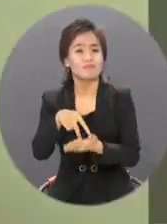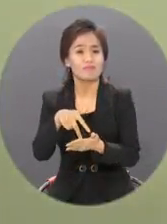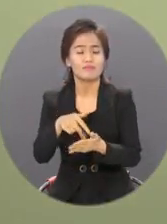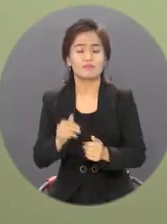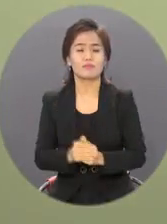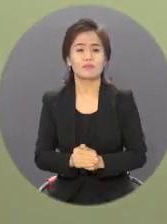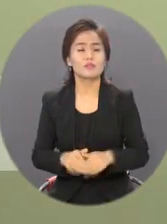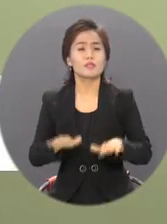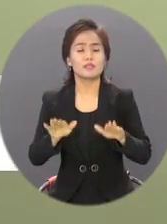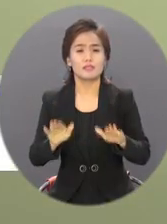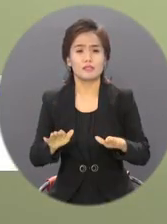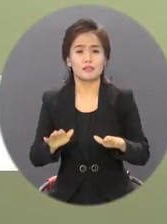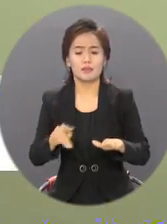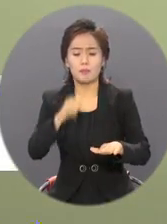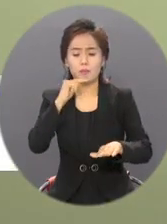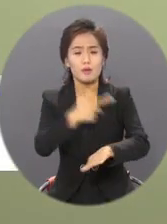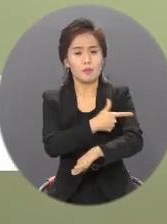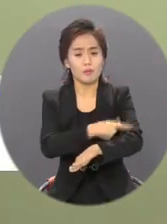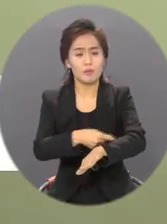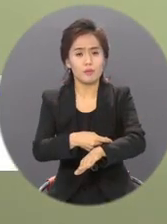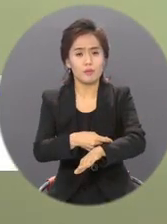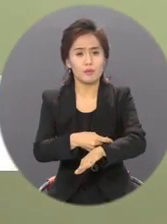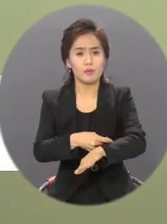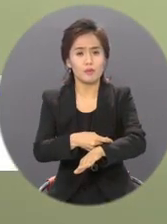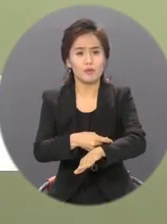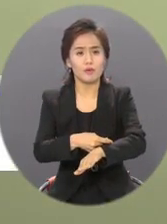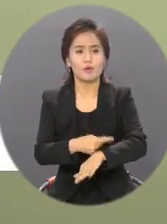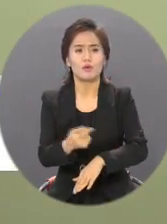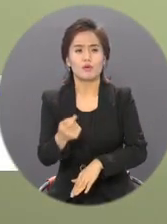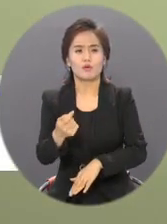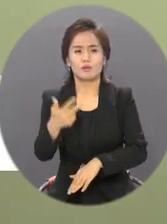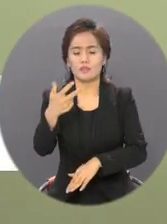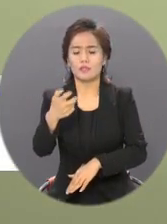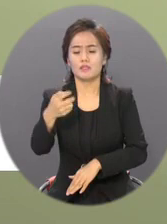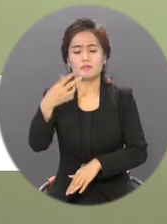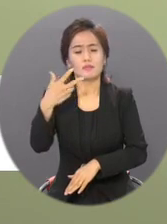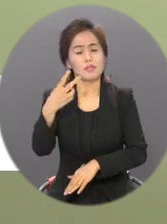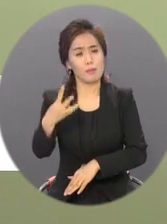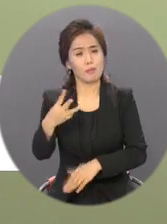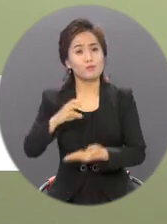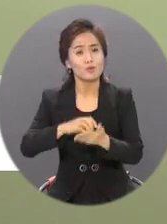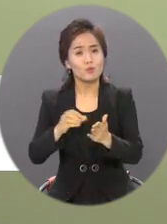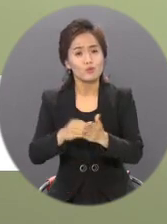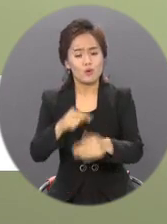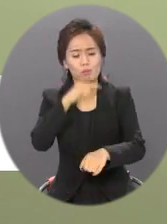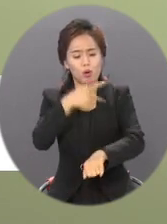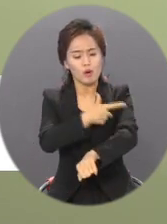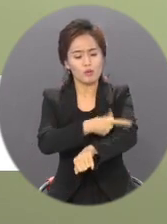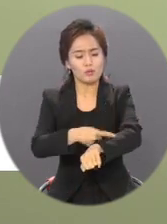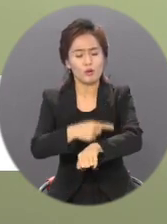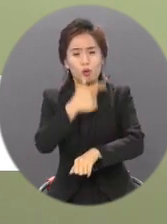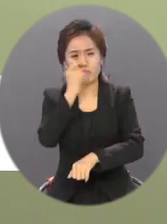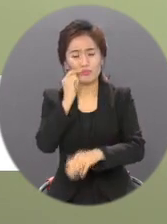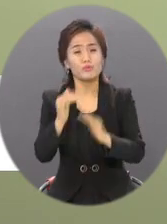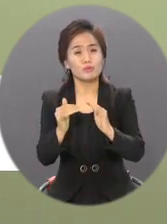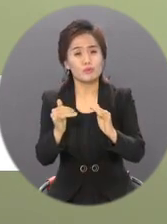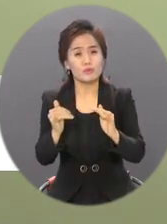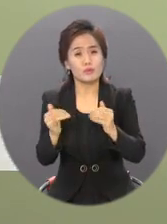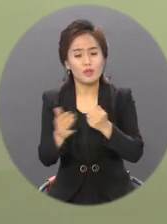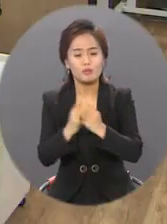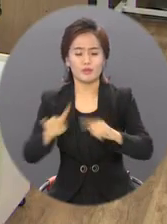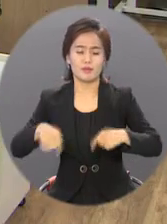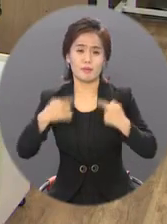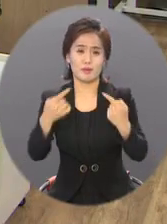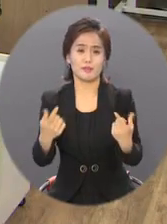현재 검열은 7 쏨 정도 있고요 최근에 헌혈 자가 말 지옥에서 자꾸 참여하게